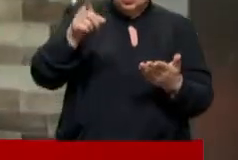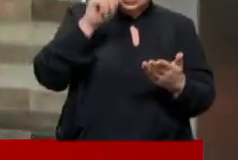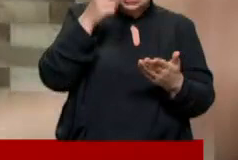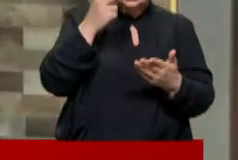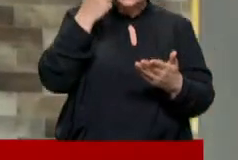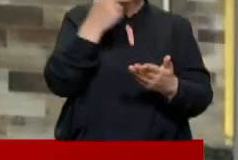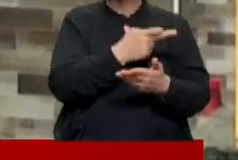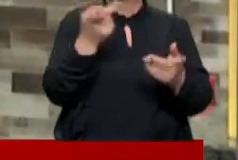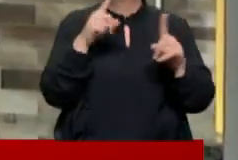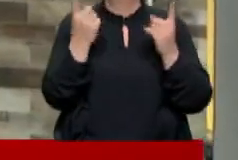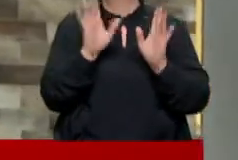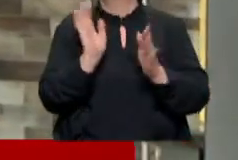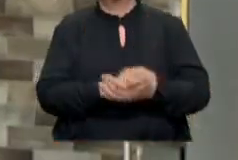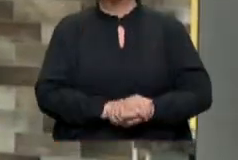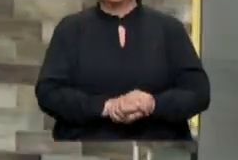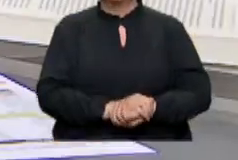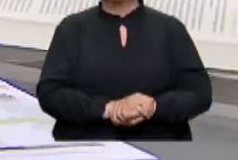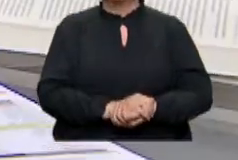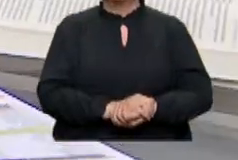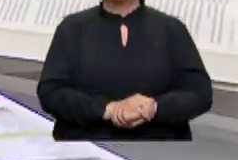insanlar kandırmaca, başka bir şey değil.